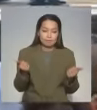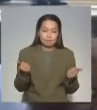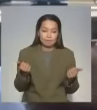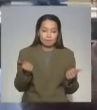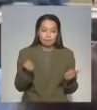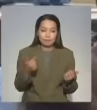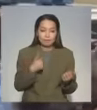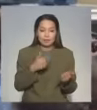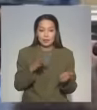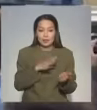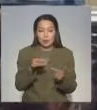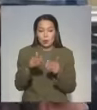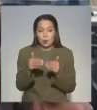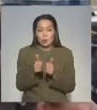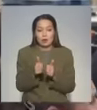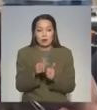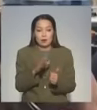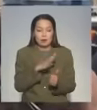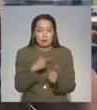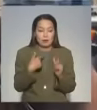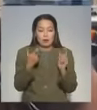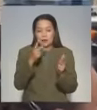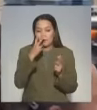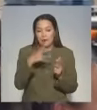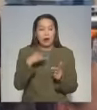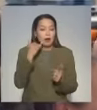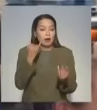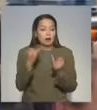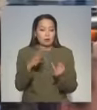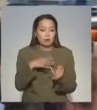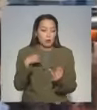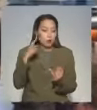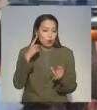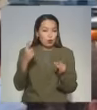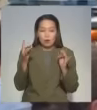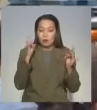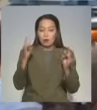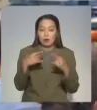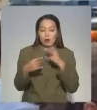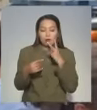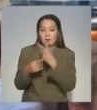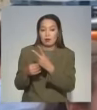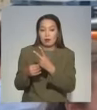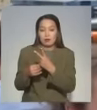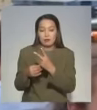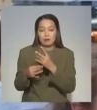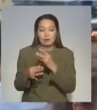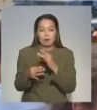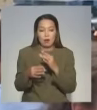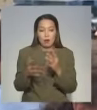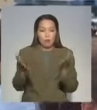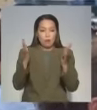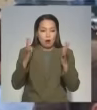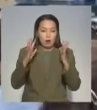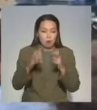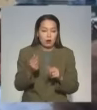Я был на площади перед церковью Валь-де-Грас. Я разговаривал по телефону. Внезапно я услышал сильный шум и обернулся назад, чтобы посмотреть, и увидел гигантский огненный